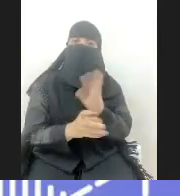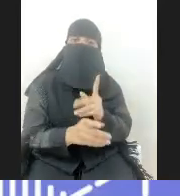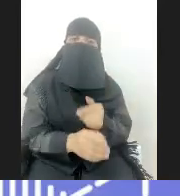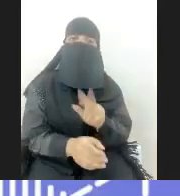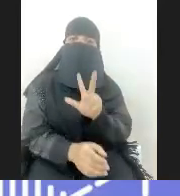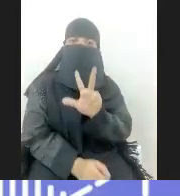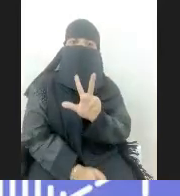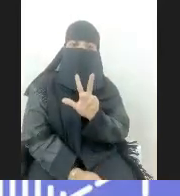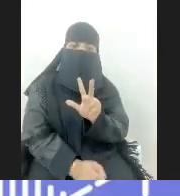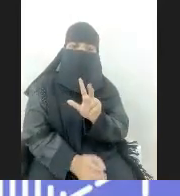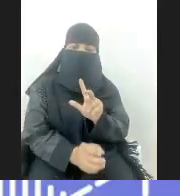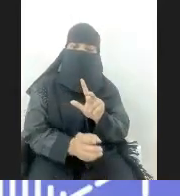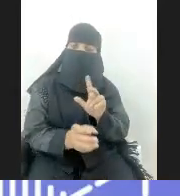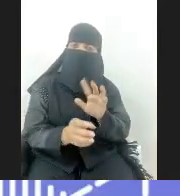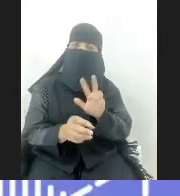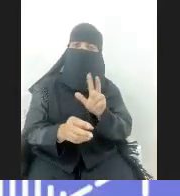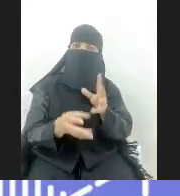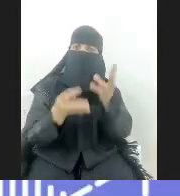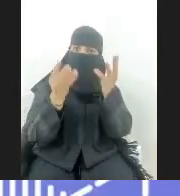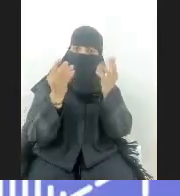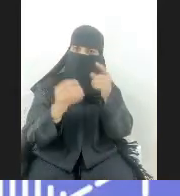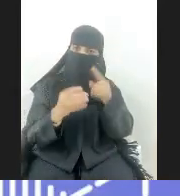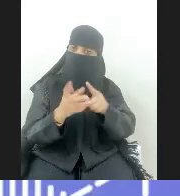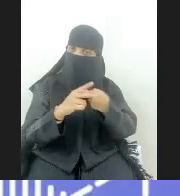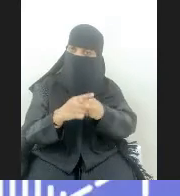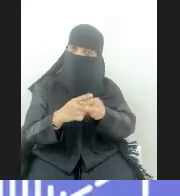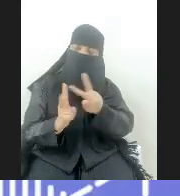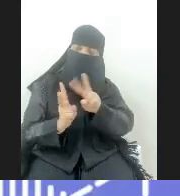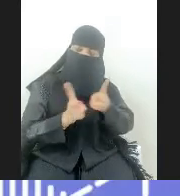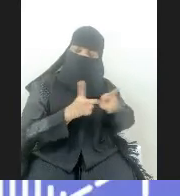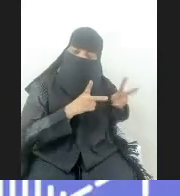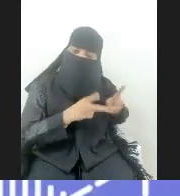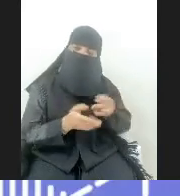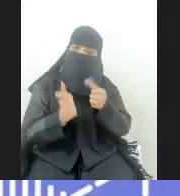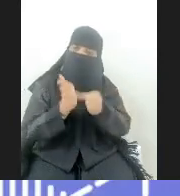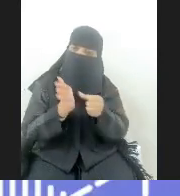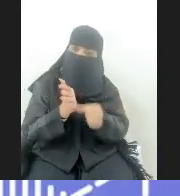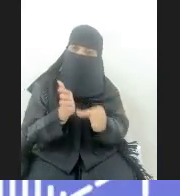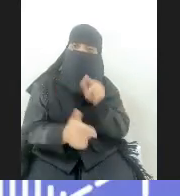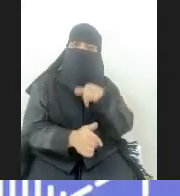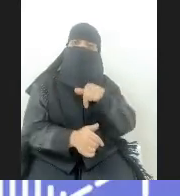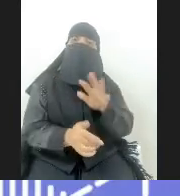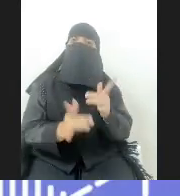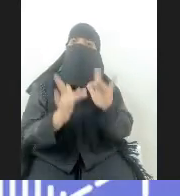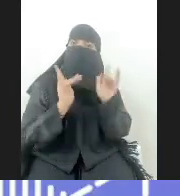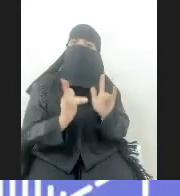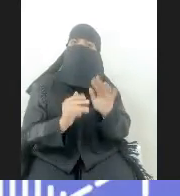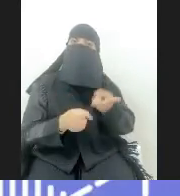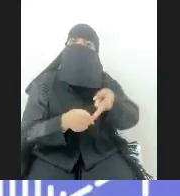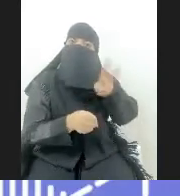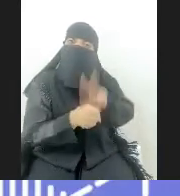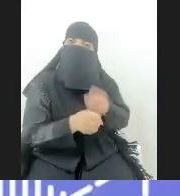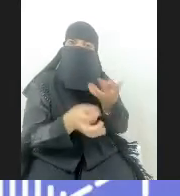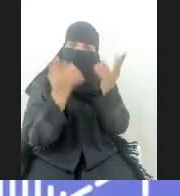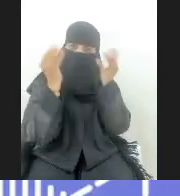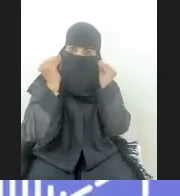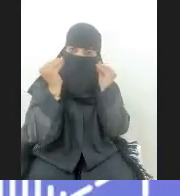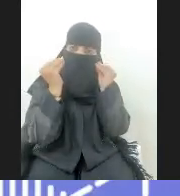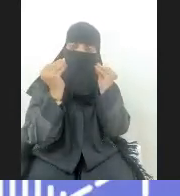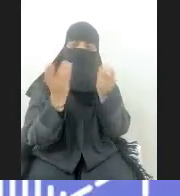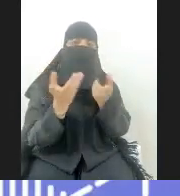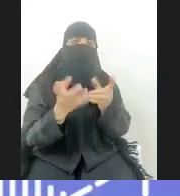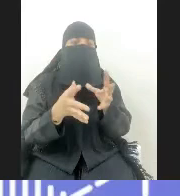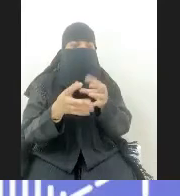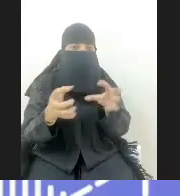أساليب واستراتيجيات التعلم الحديثة. في هذه الجلسة بإذن الله نعيد تعريف التصميم التعليمي بشكل